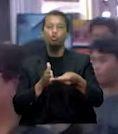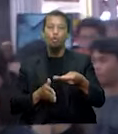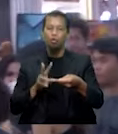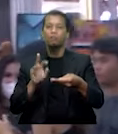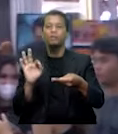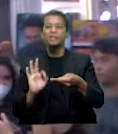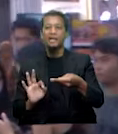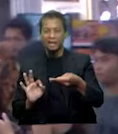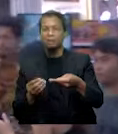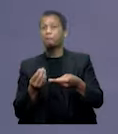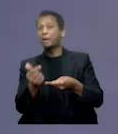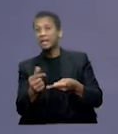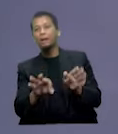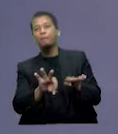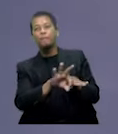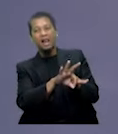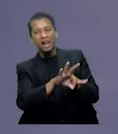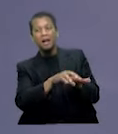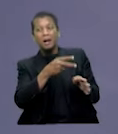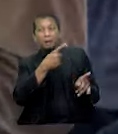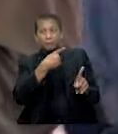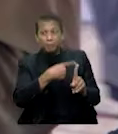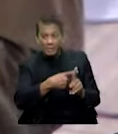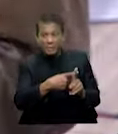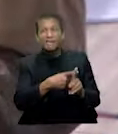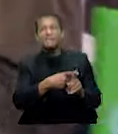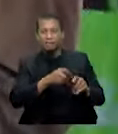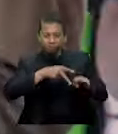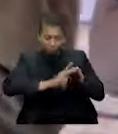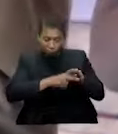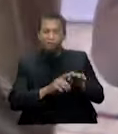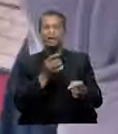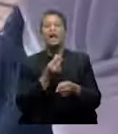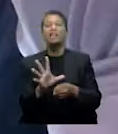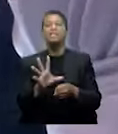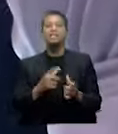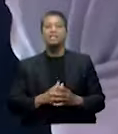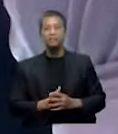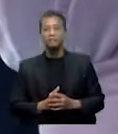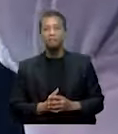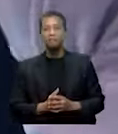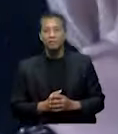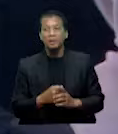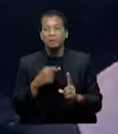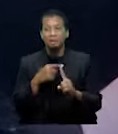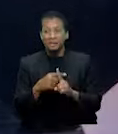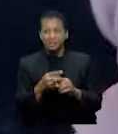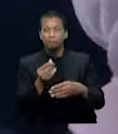ban, serta gratis biaya pemasangan, balancing, nitrogen, dan tire valve, serta diskon spuring